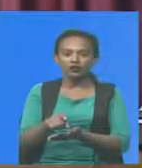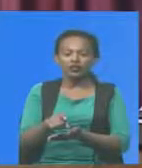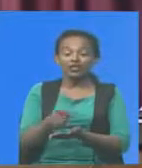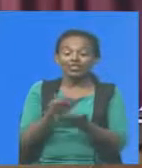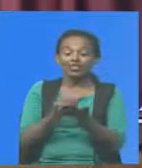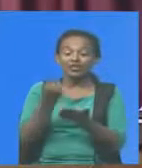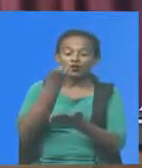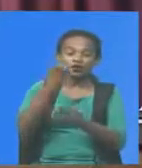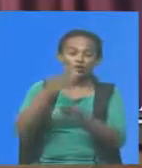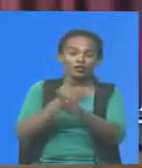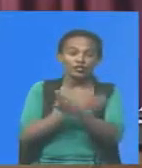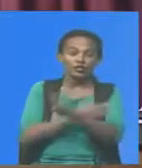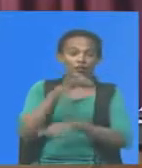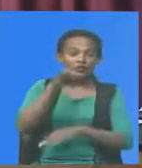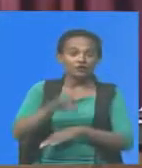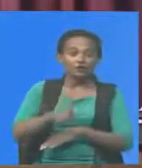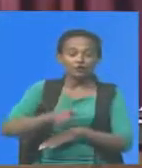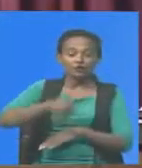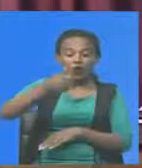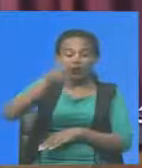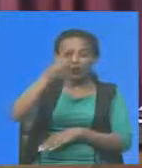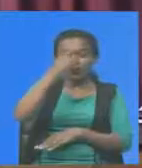የኢኮኖሚ ማሻሻያ የሚያስፈልግበት ዋናው ምክንያት